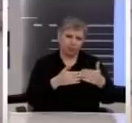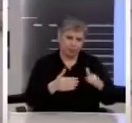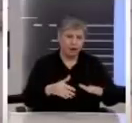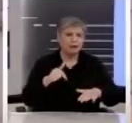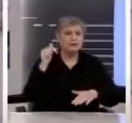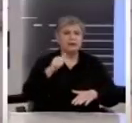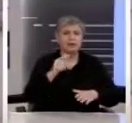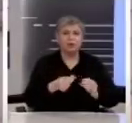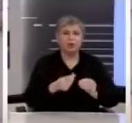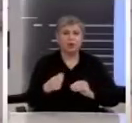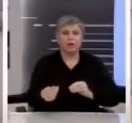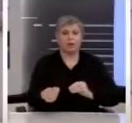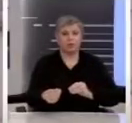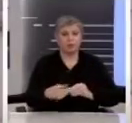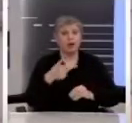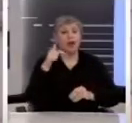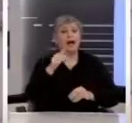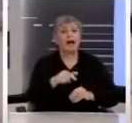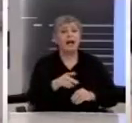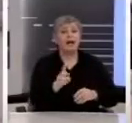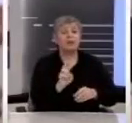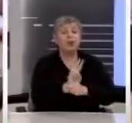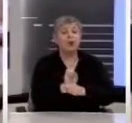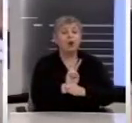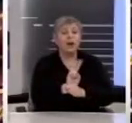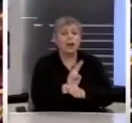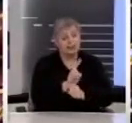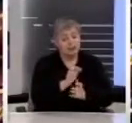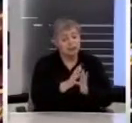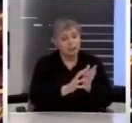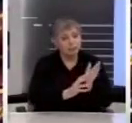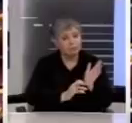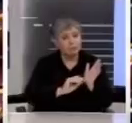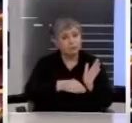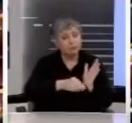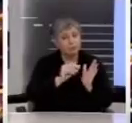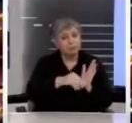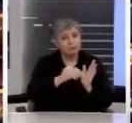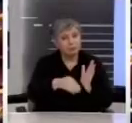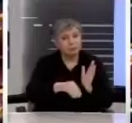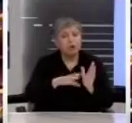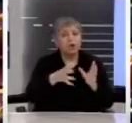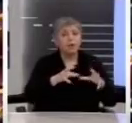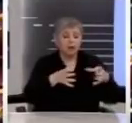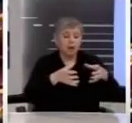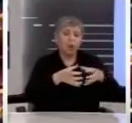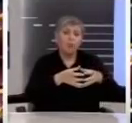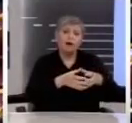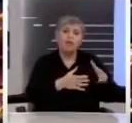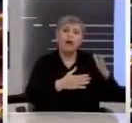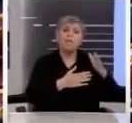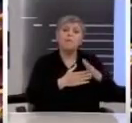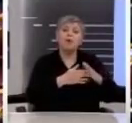σχετικά έγγραφα. Καταθέτω στα πρακτικά όλο το πρακτικό της αναλυτικής συζήτησης της διάσκεψης των Προέδρων και